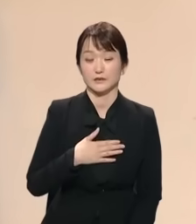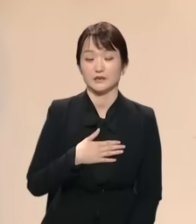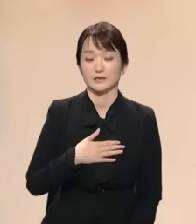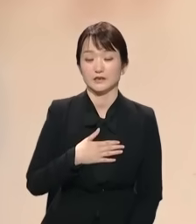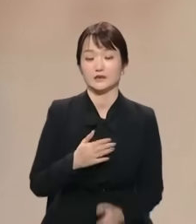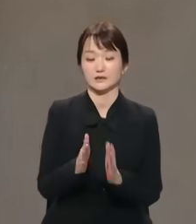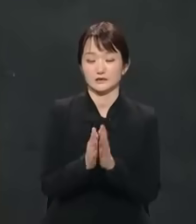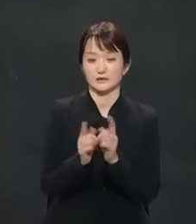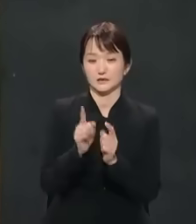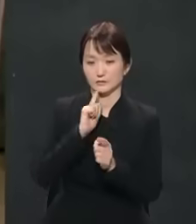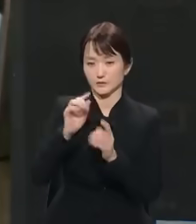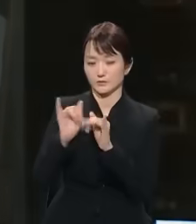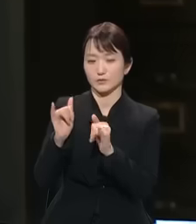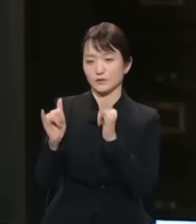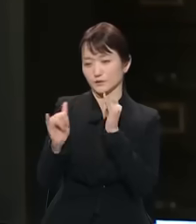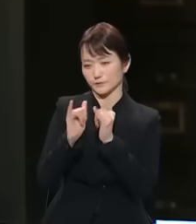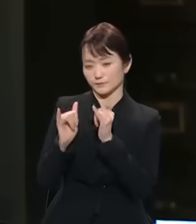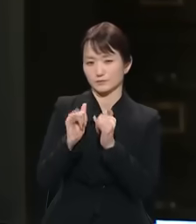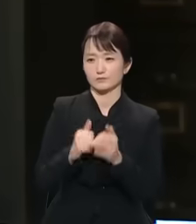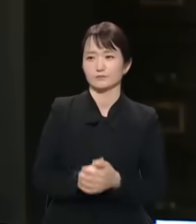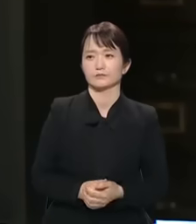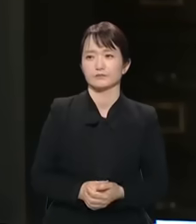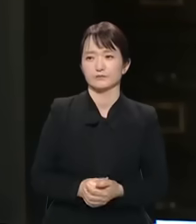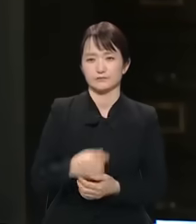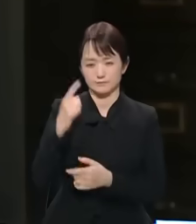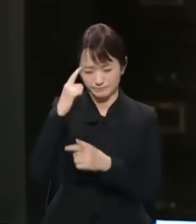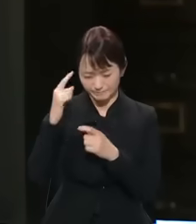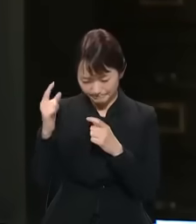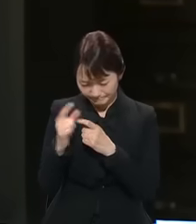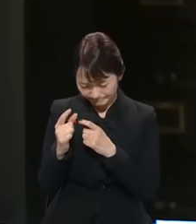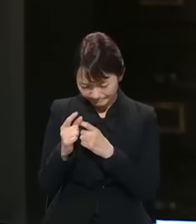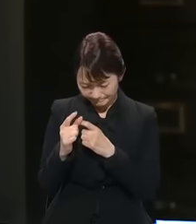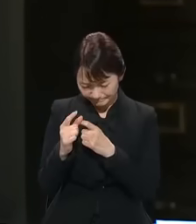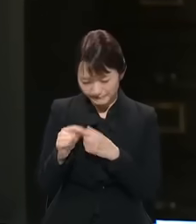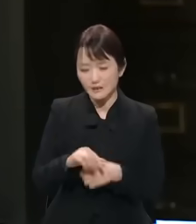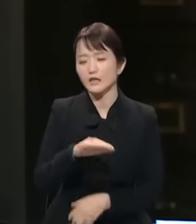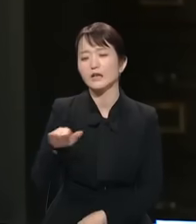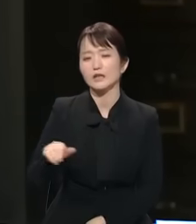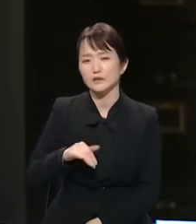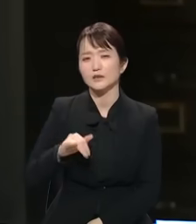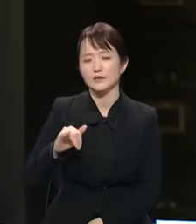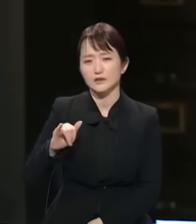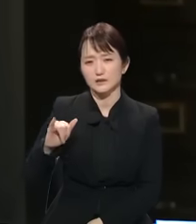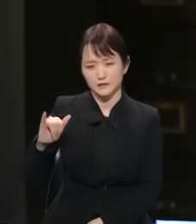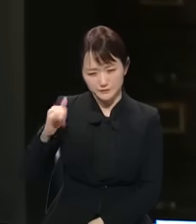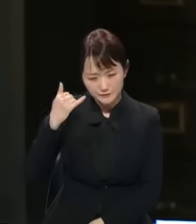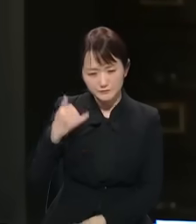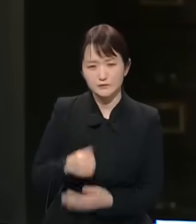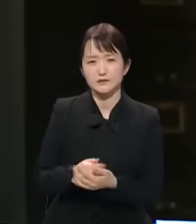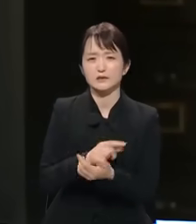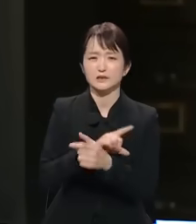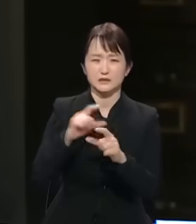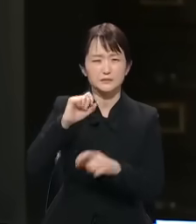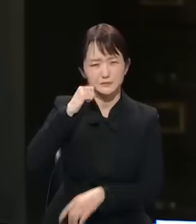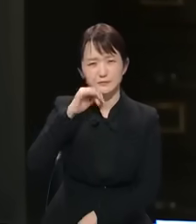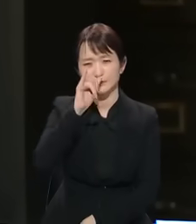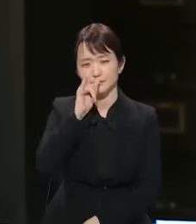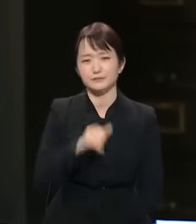통화를 했는데요. 정말 많은 고민 끝에 저희한테 연락을 주셨더라고요. 그동안에 뭐 우여곡절이